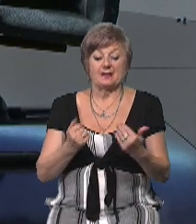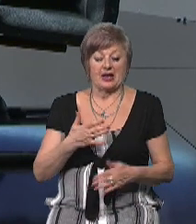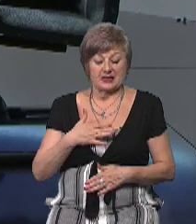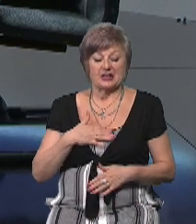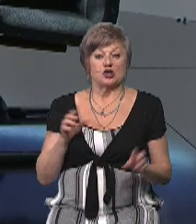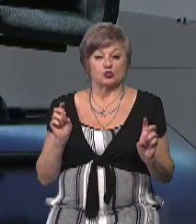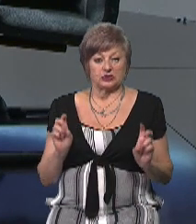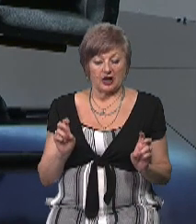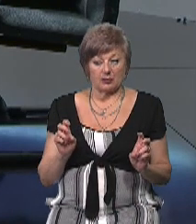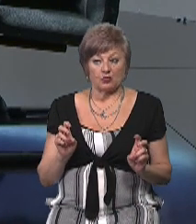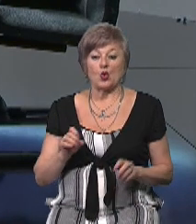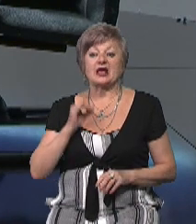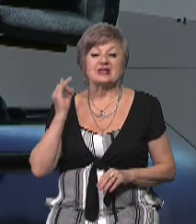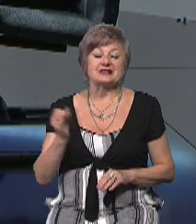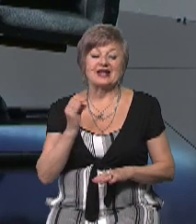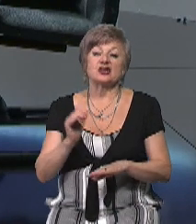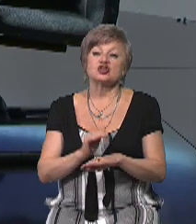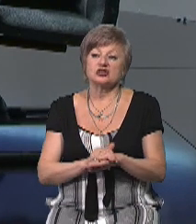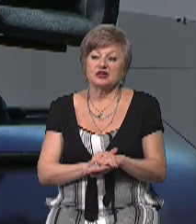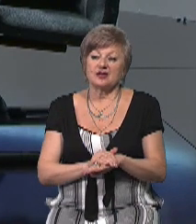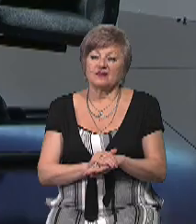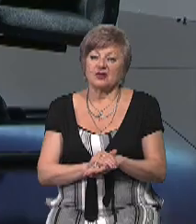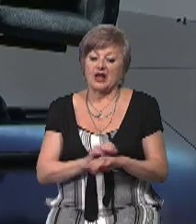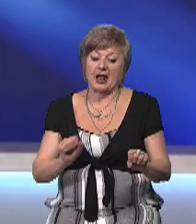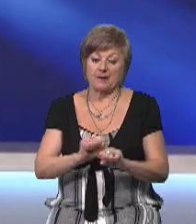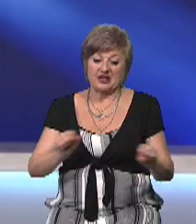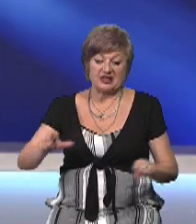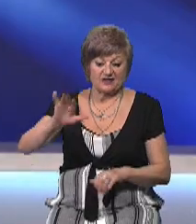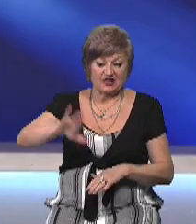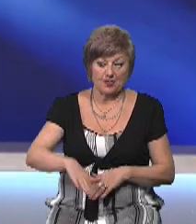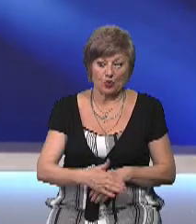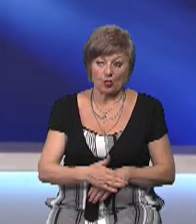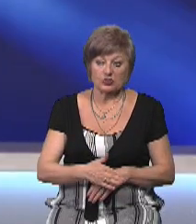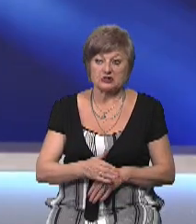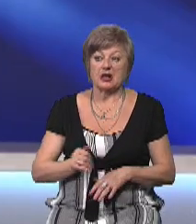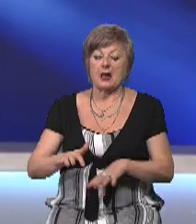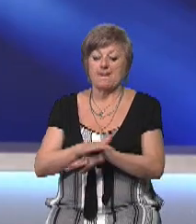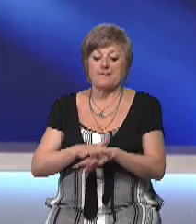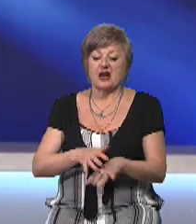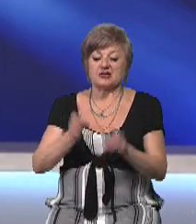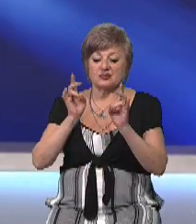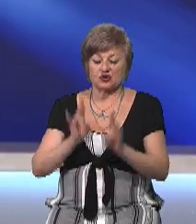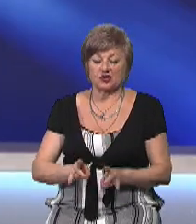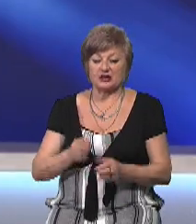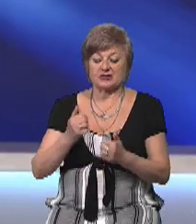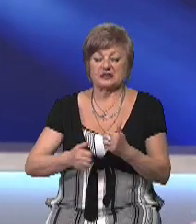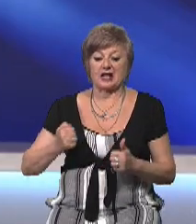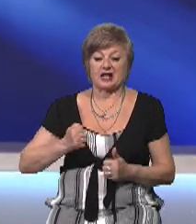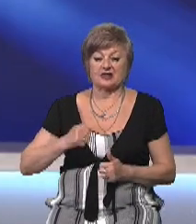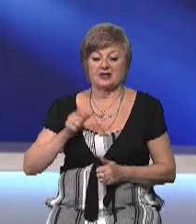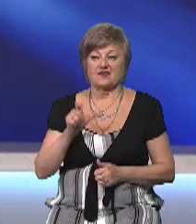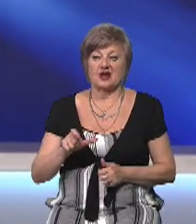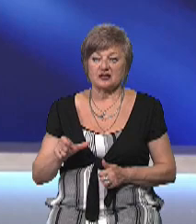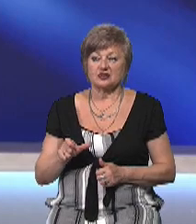тему, так, історичний факт – це підрив Дніпрогесу, це масові жертви серед військових, масові